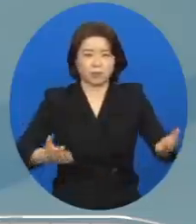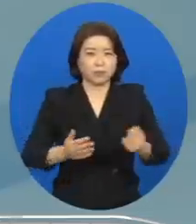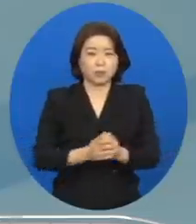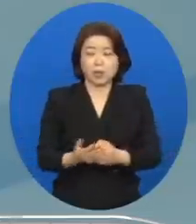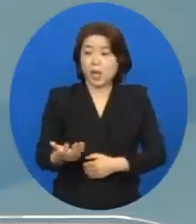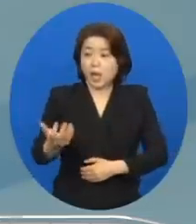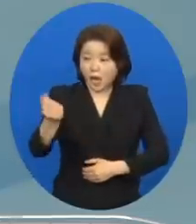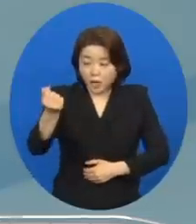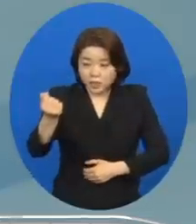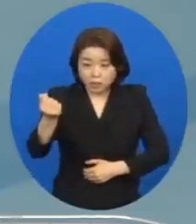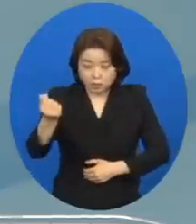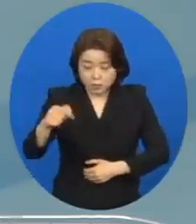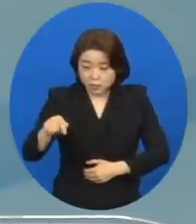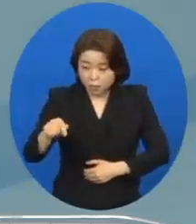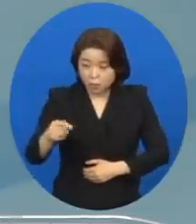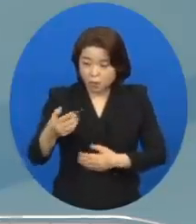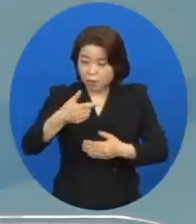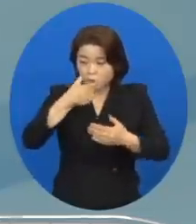가지고 있는 것이 없어도 돼요.